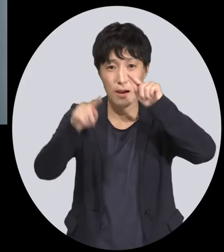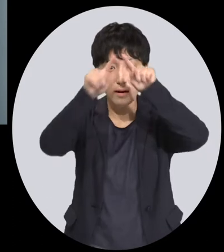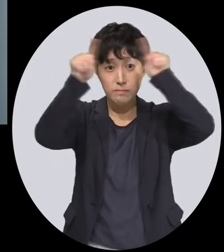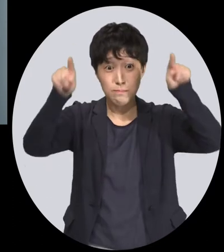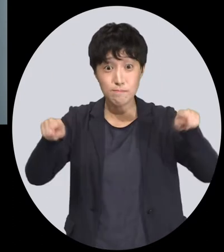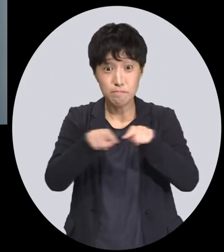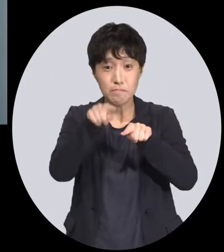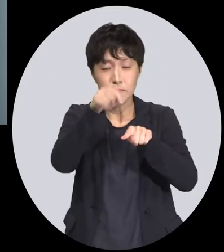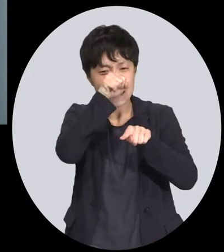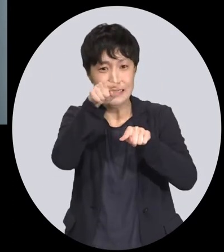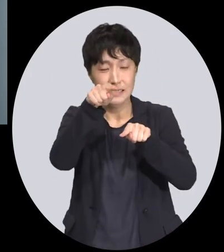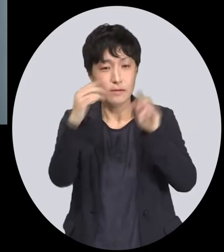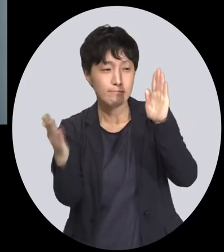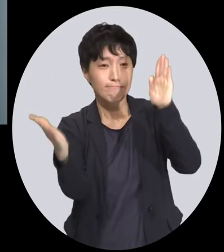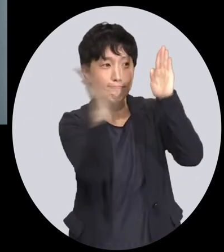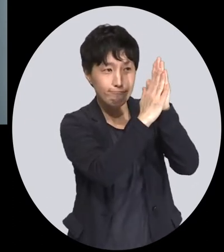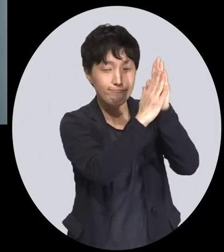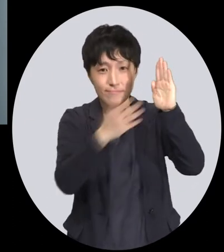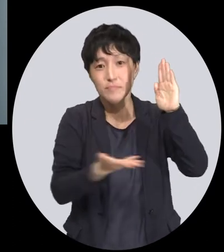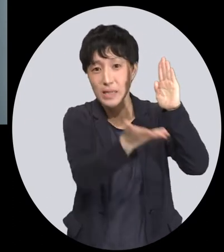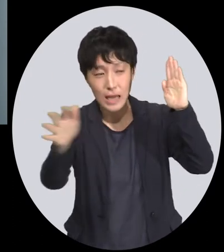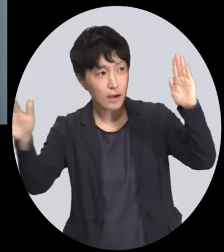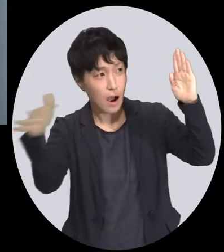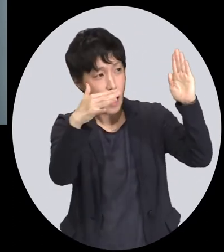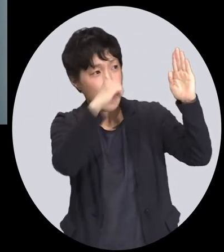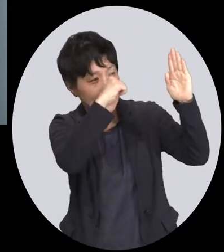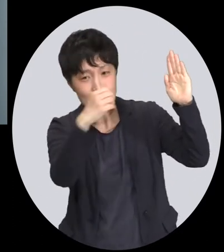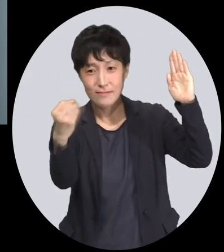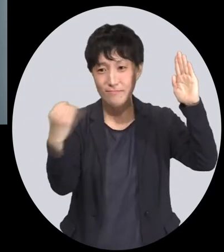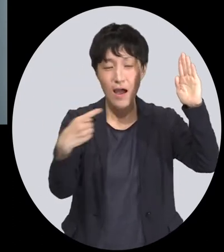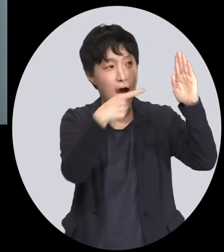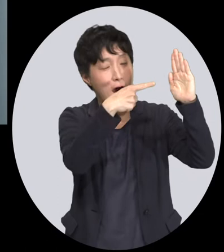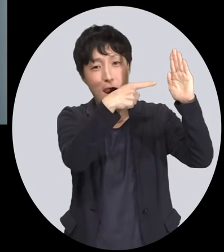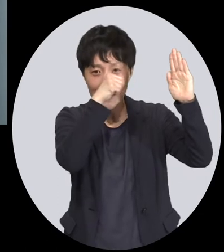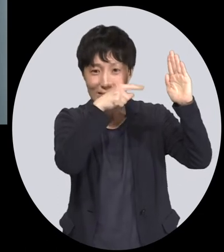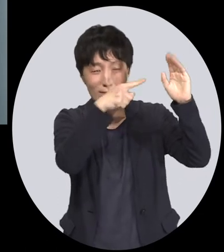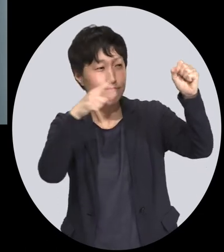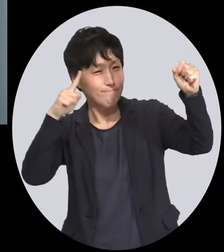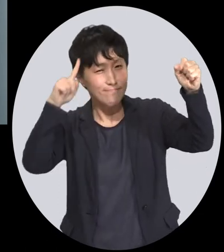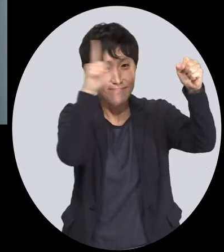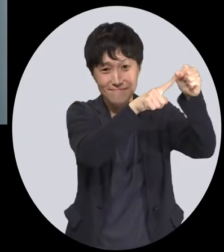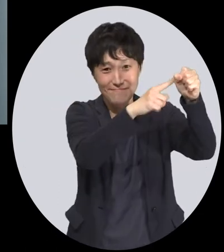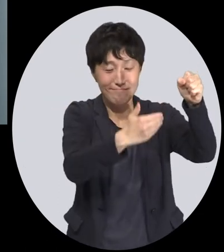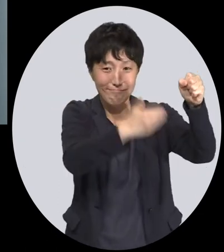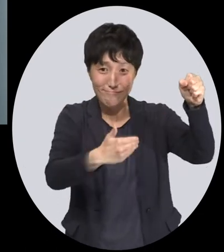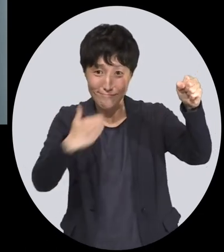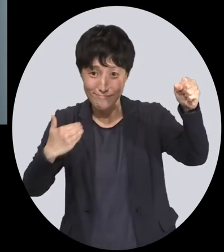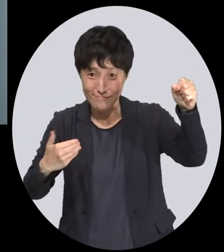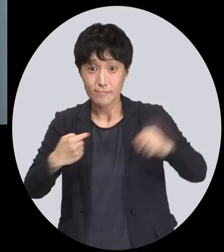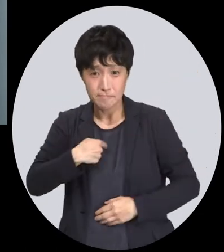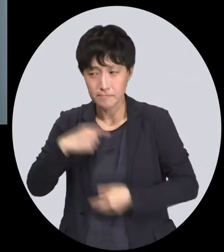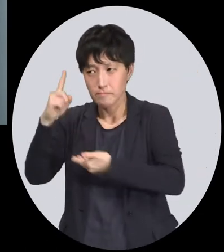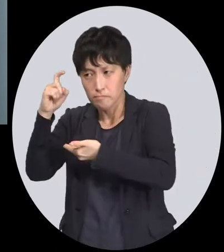を作るにあたってテストをしたり実験したりするものもあればそう言うと全く関係なく